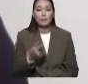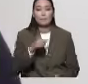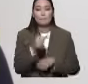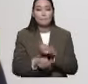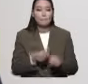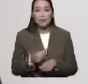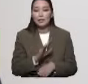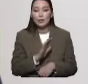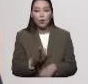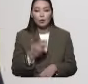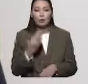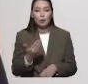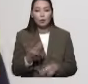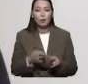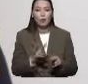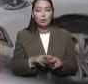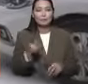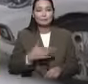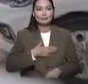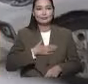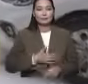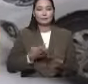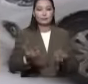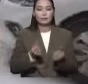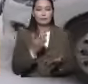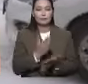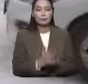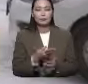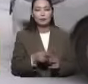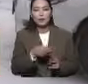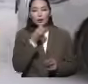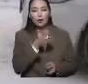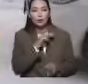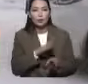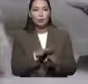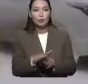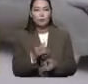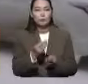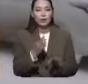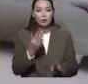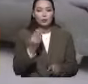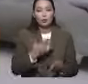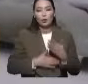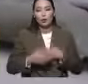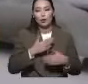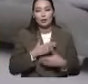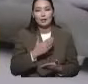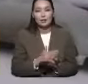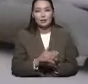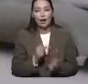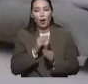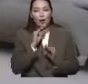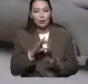емес, рухани ләззат аламыз. Жақсылық істеген адам бірінші кезекте өзі ләззатқа кенеліп қуанады, ал рухани